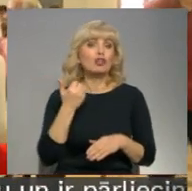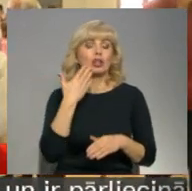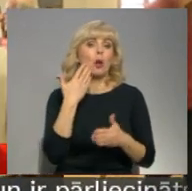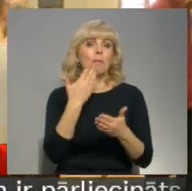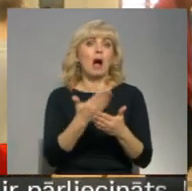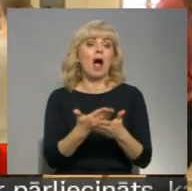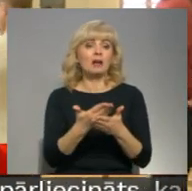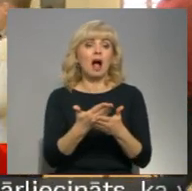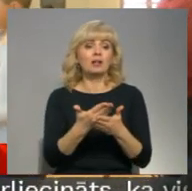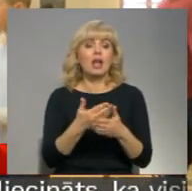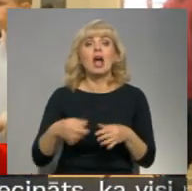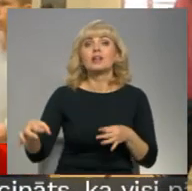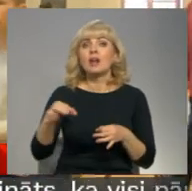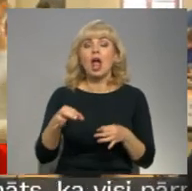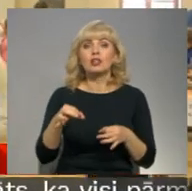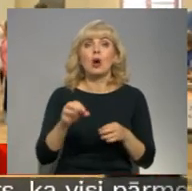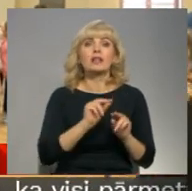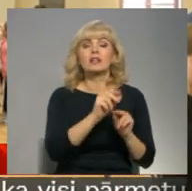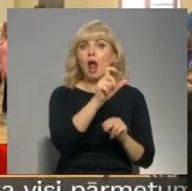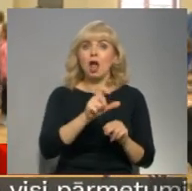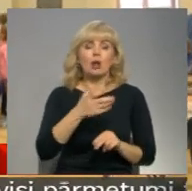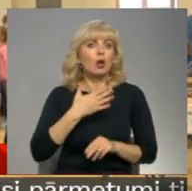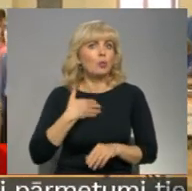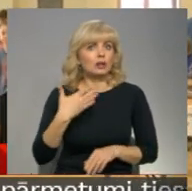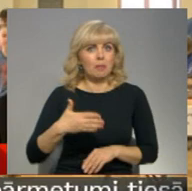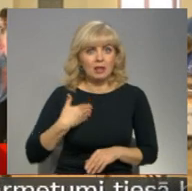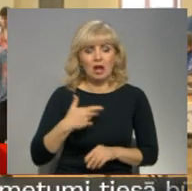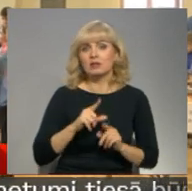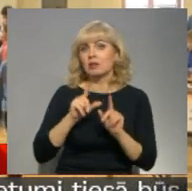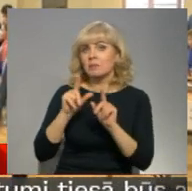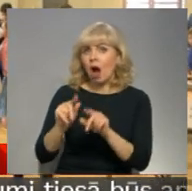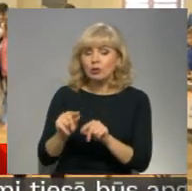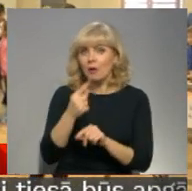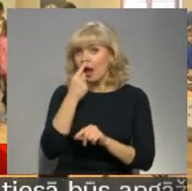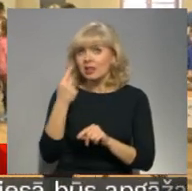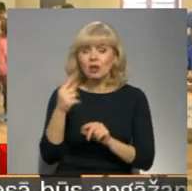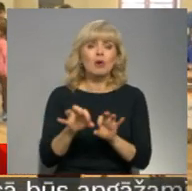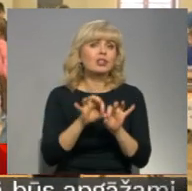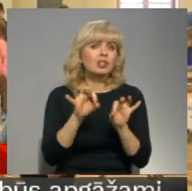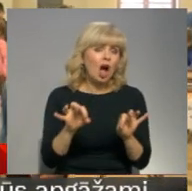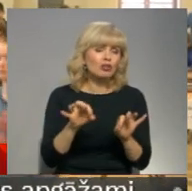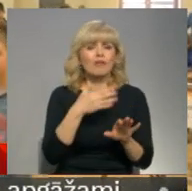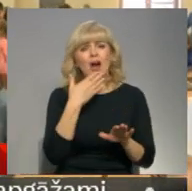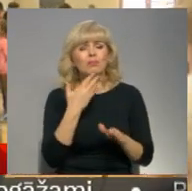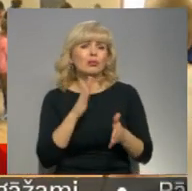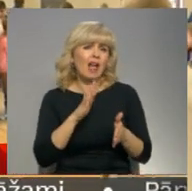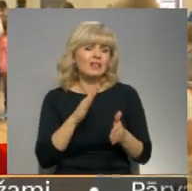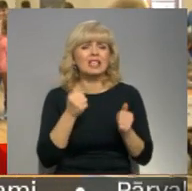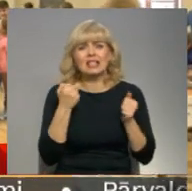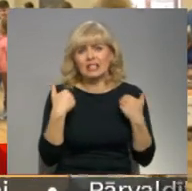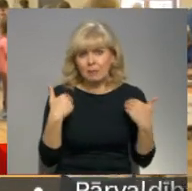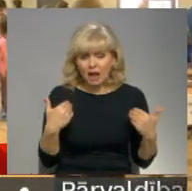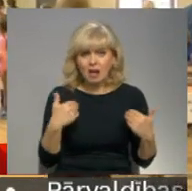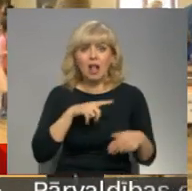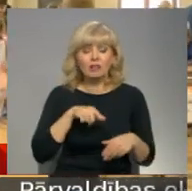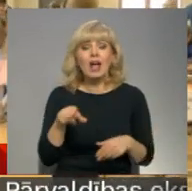pasauli un reģiona treneri ļoti priecīgi, ka mēs braucam un arī bērniem, kuri tikko sākuši vai netik stipri spēlē kā Latvijas stiprākie,